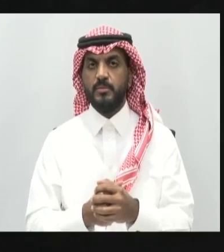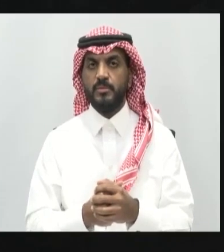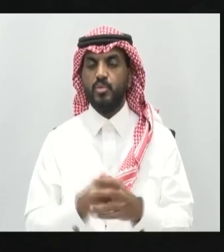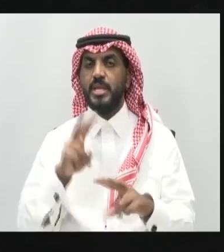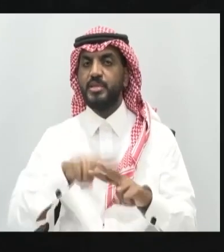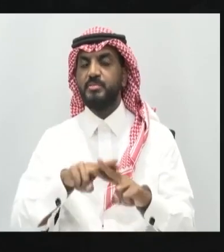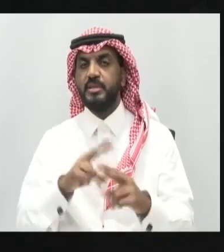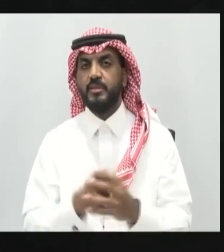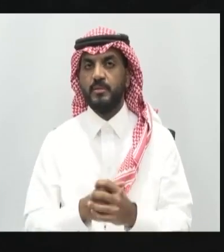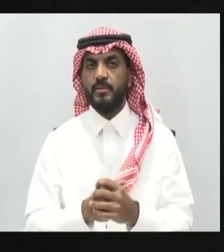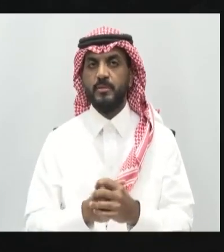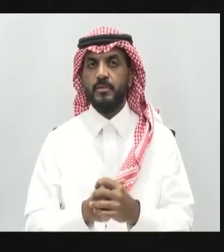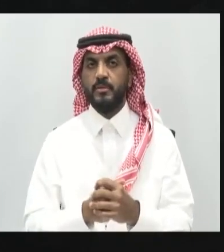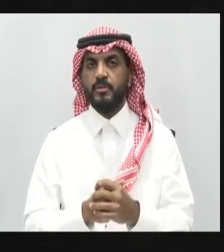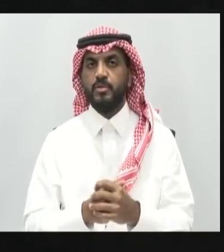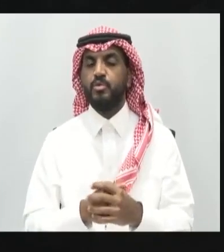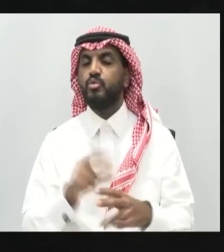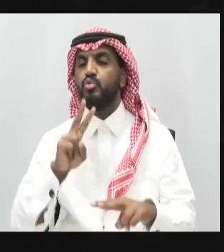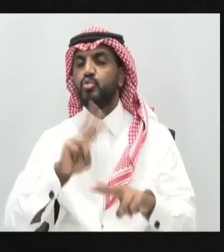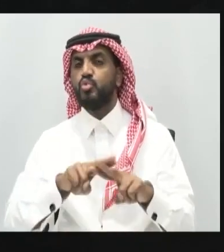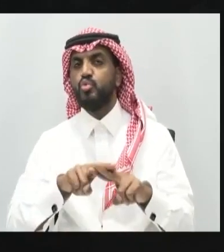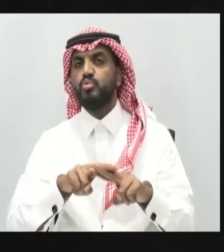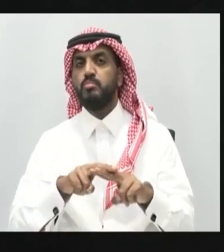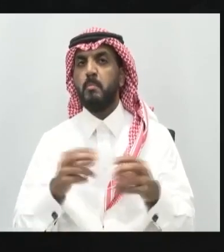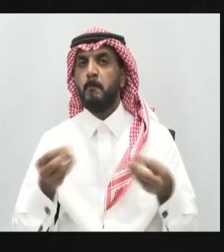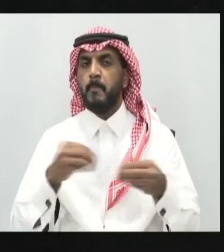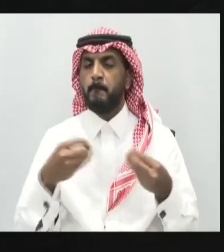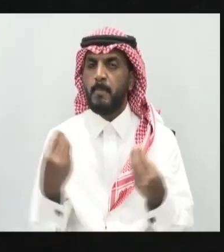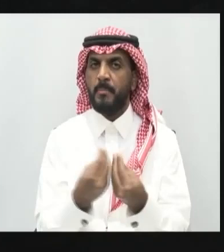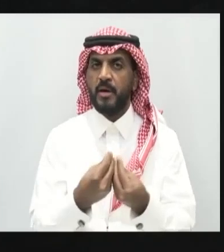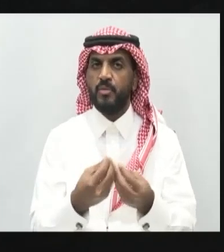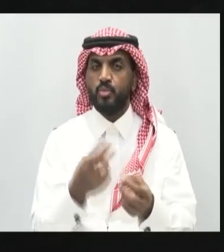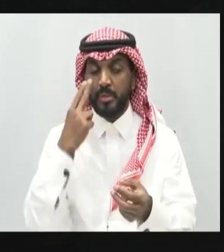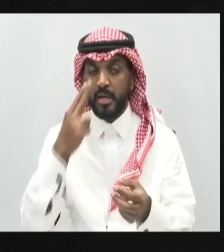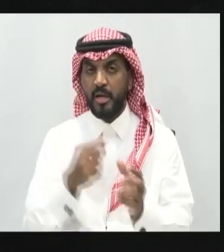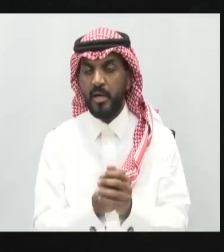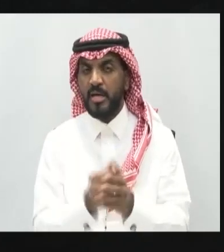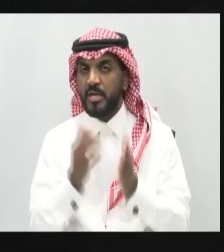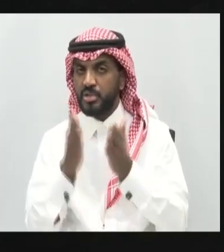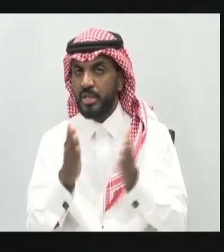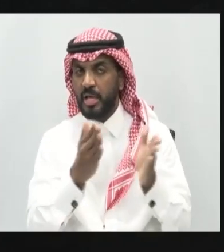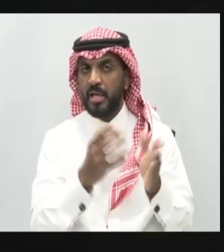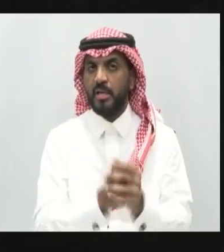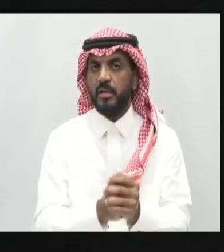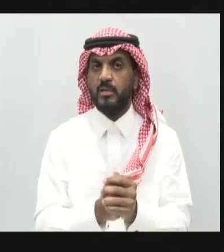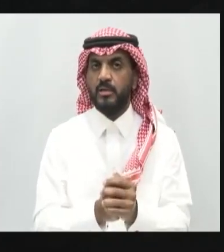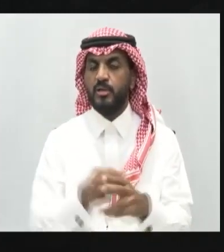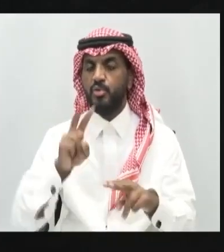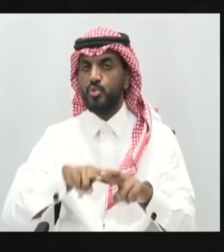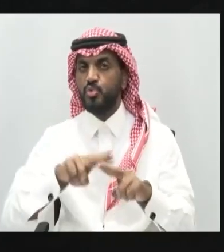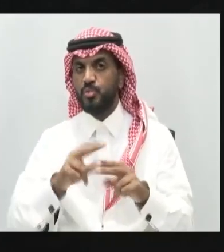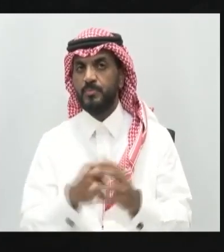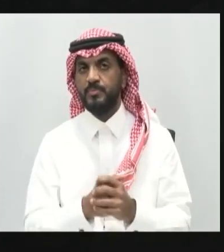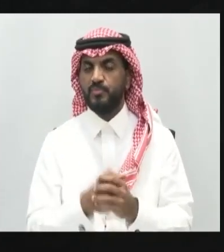لان عباره عن ايش نجوم تجمعت ونشوف اشكال النجوم اللي عندي